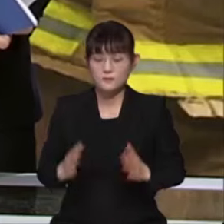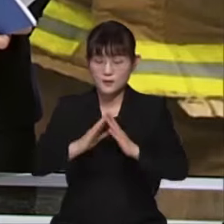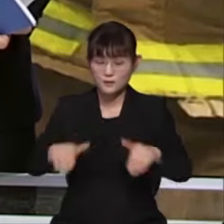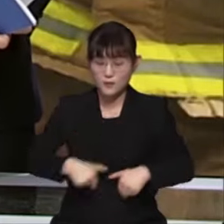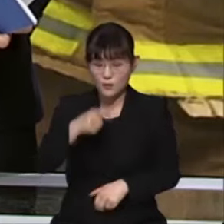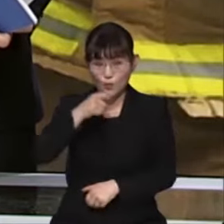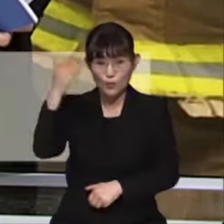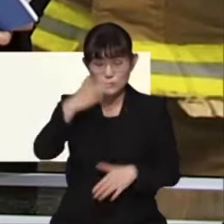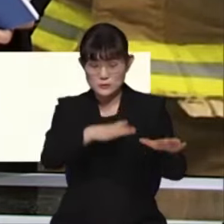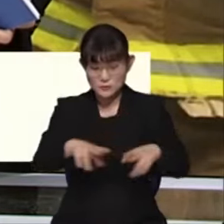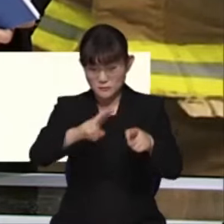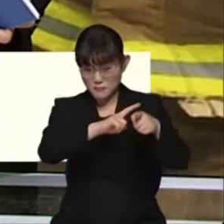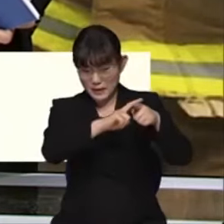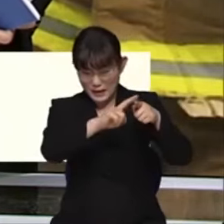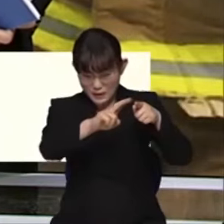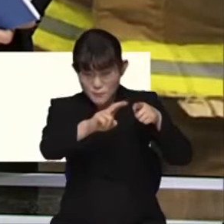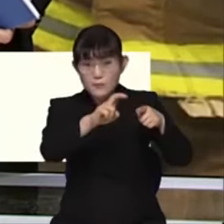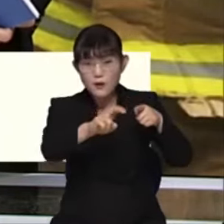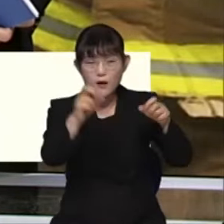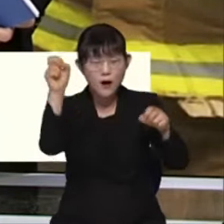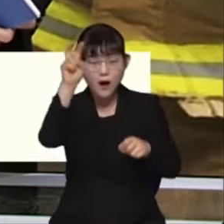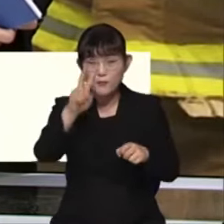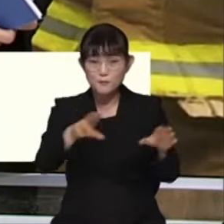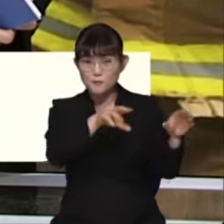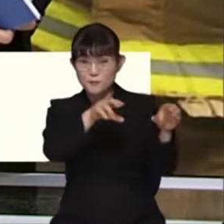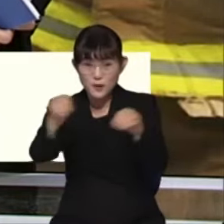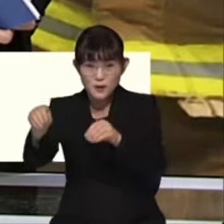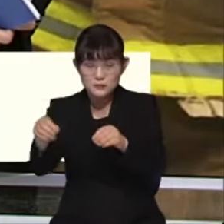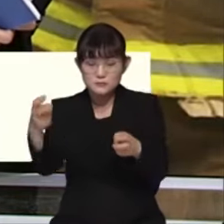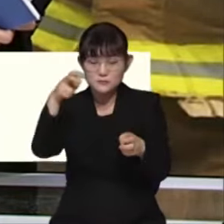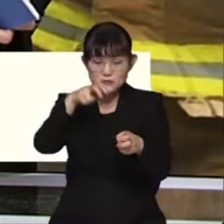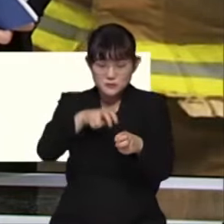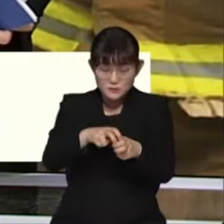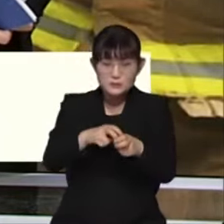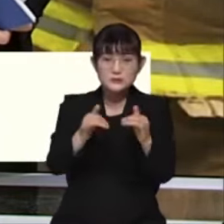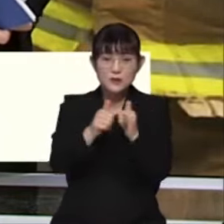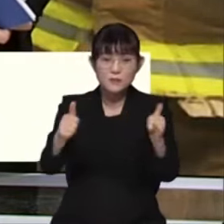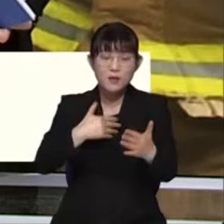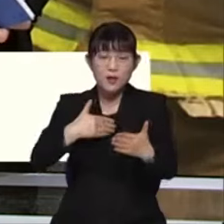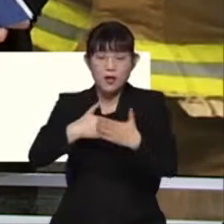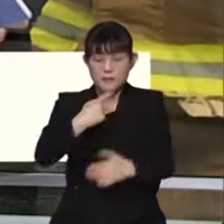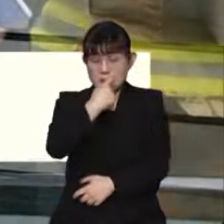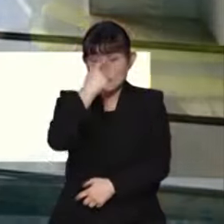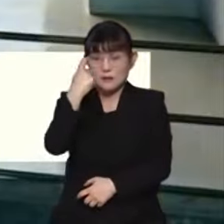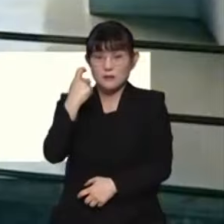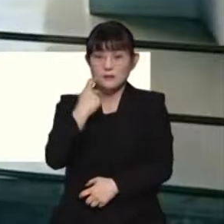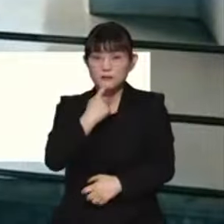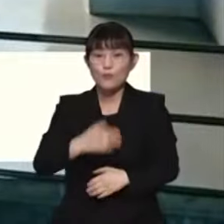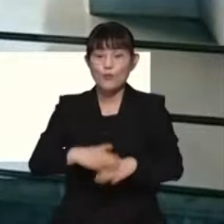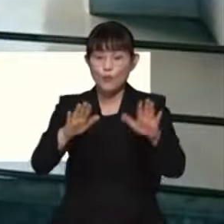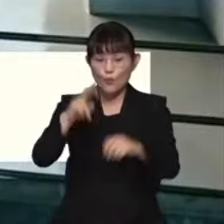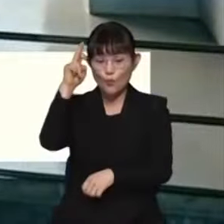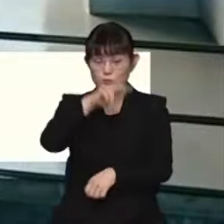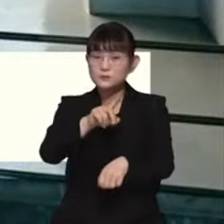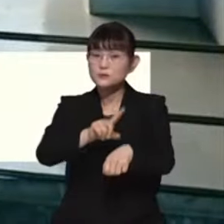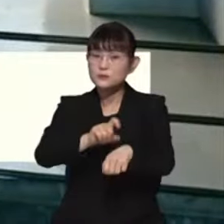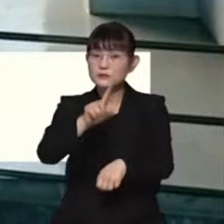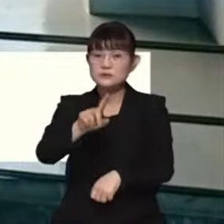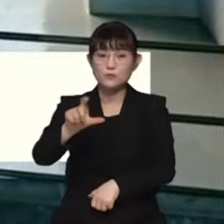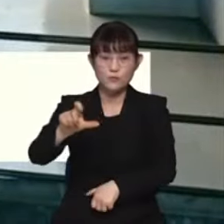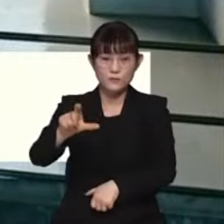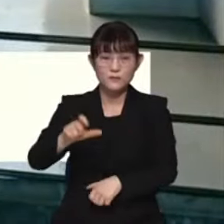전남 여수 해상 케이블카가 작동 중 멈춰서면서 승객 수십 명이 불안에 떨어야 했습니다. 오늘 오전 11시